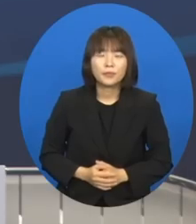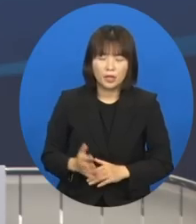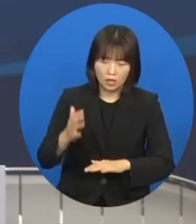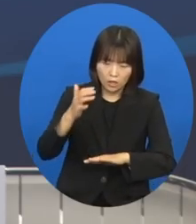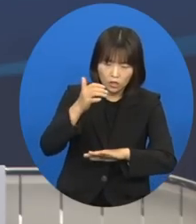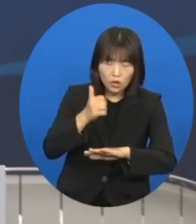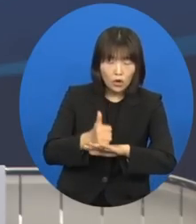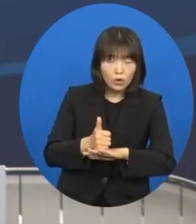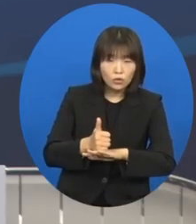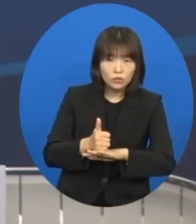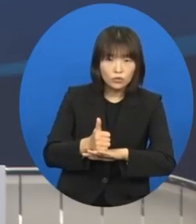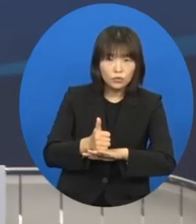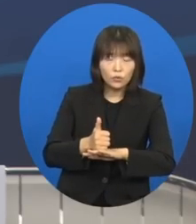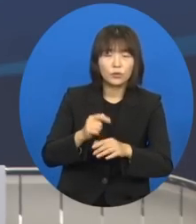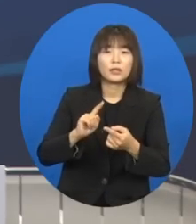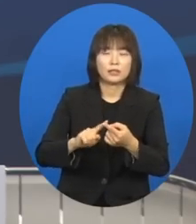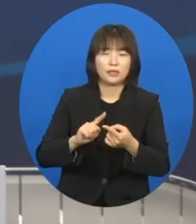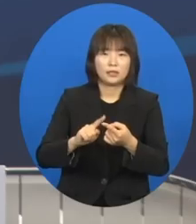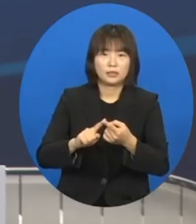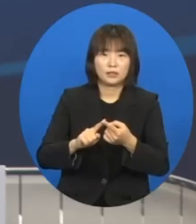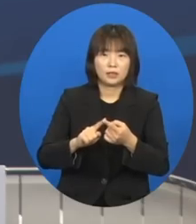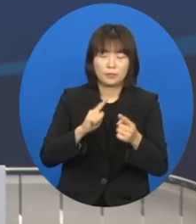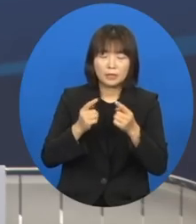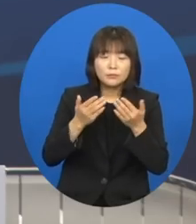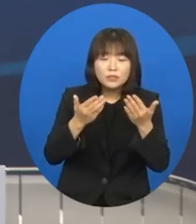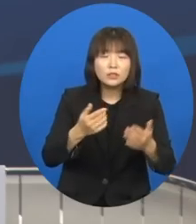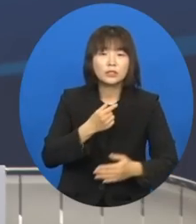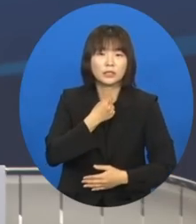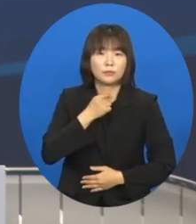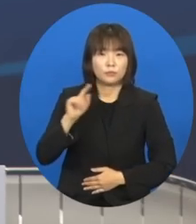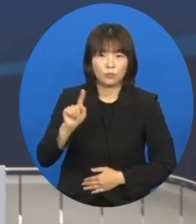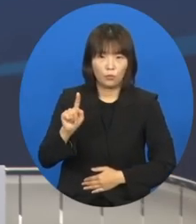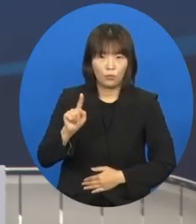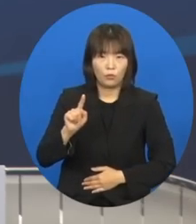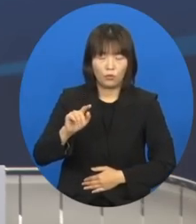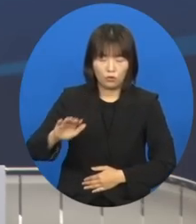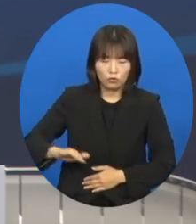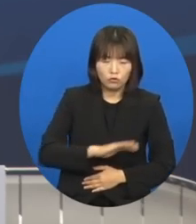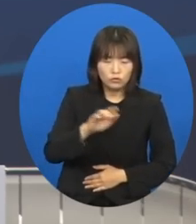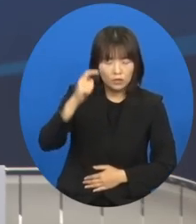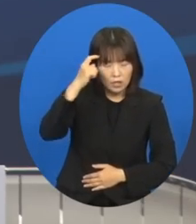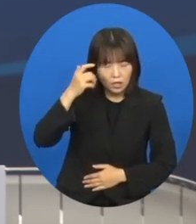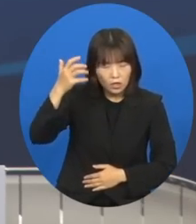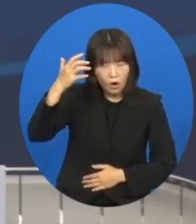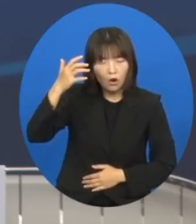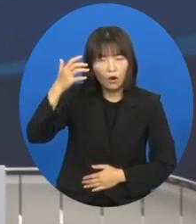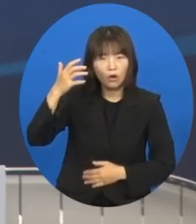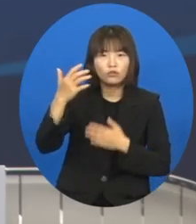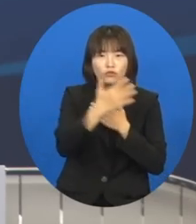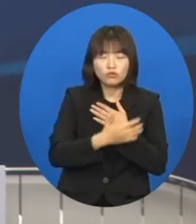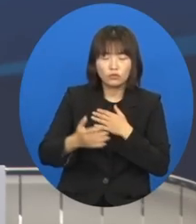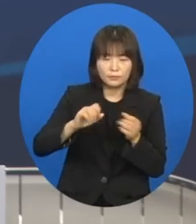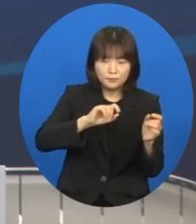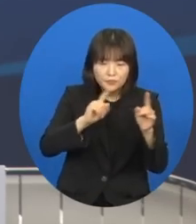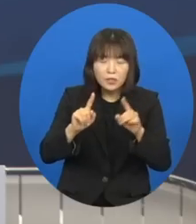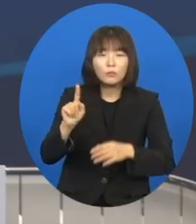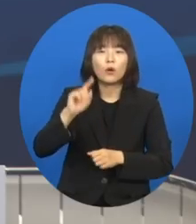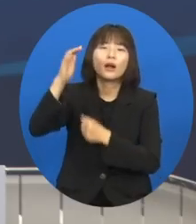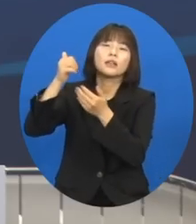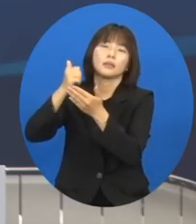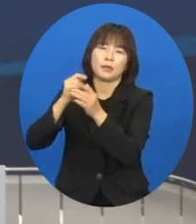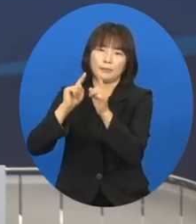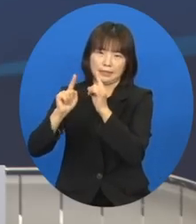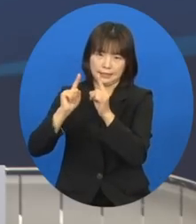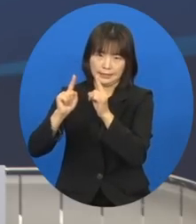오늘 결론까지 내려가면서 말씀하고 싶은 것은 우리의 영혼육을 살려내는 것은 하나님의 말씀.